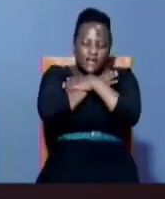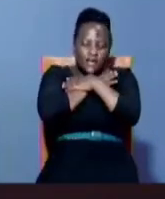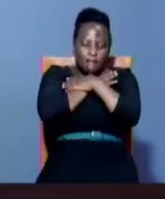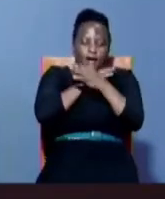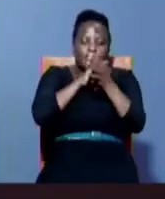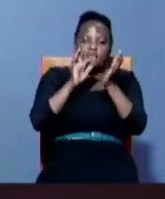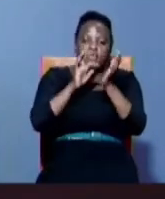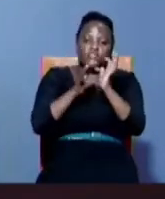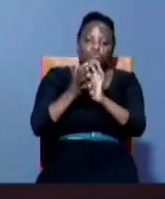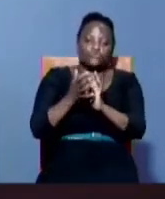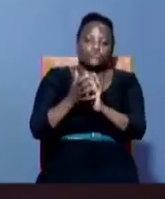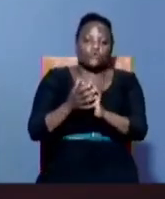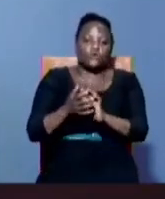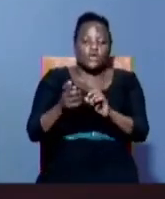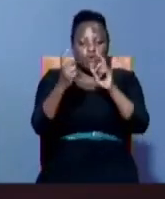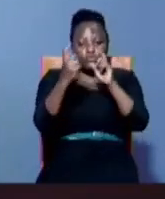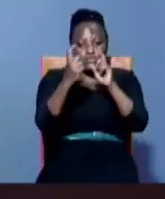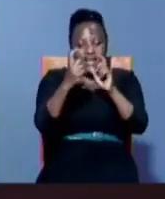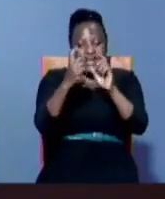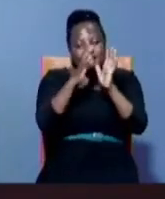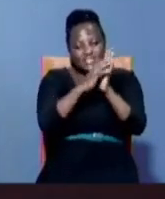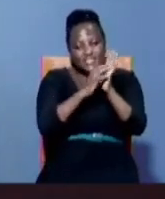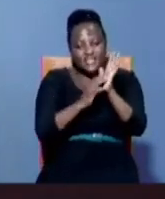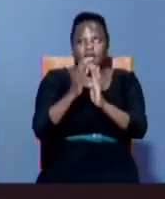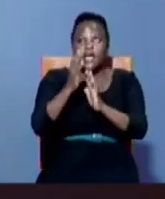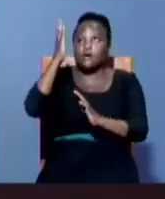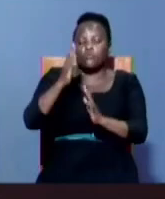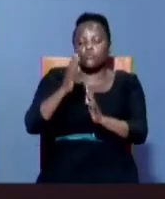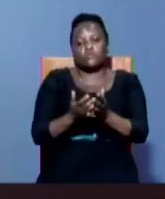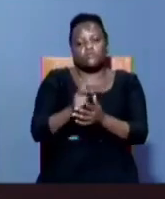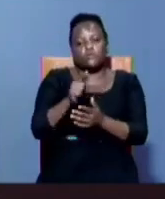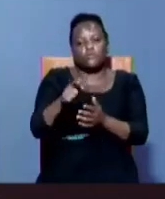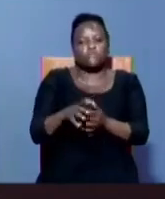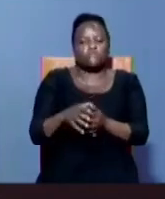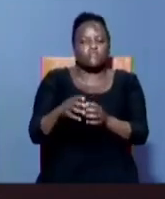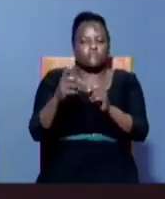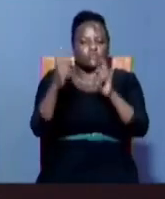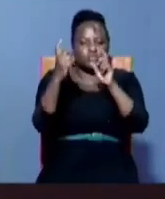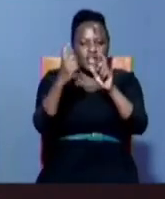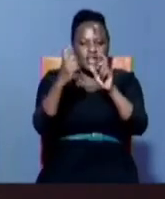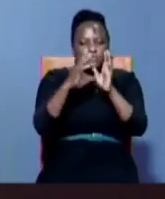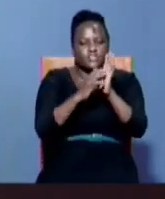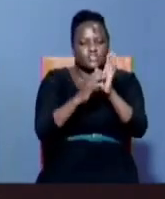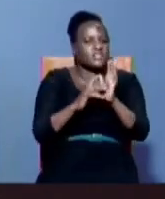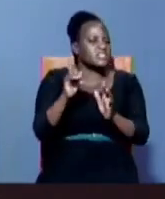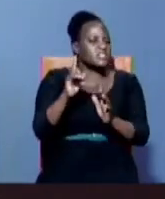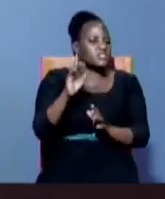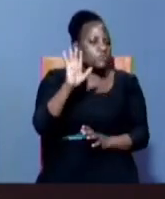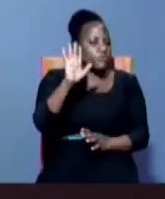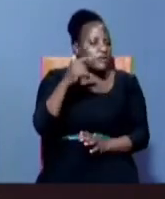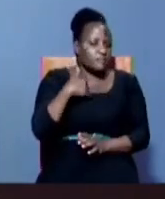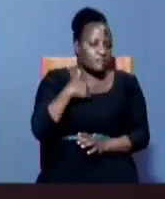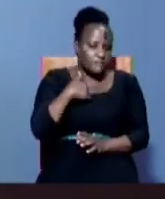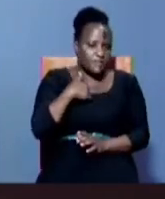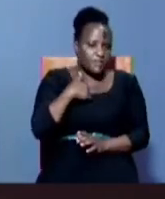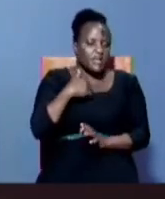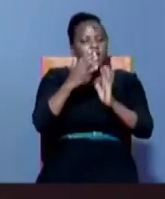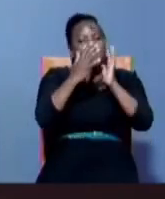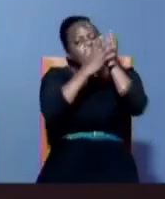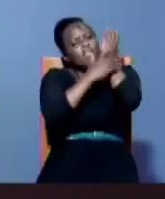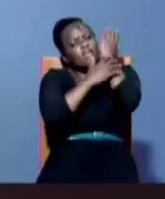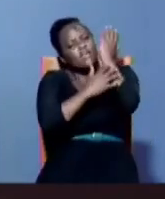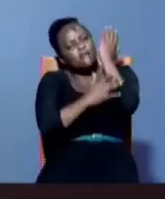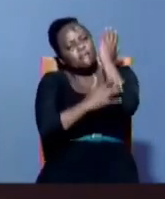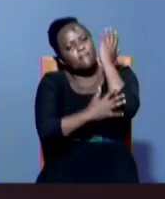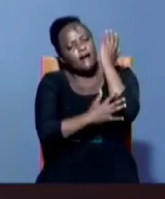sheria ya Mungu. Na kwa sababu hiyo, inachogusana kwenye sheria pale sio wewe na mimi, ila ni neema